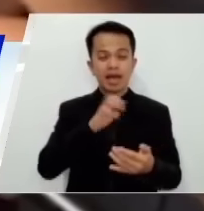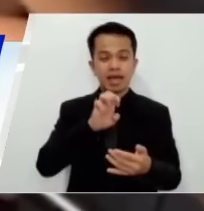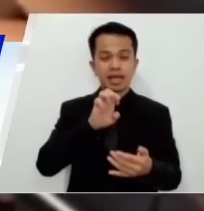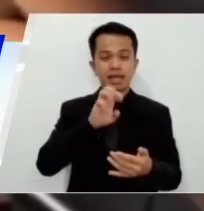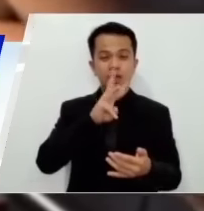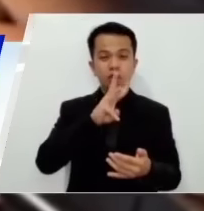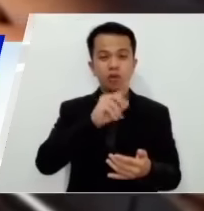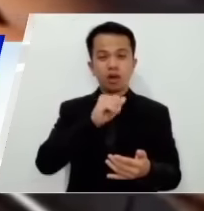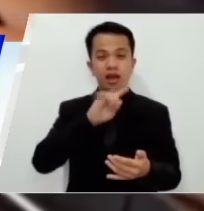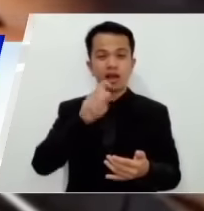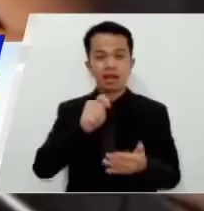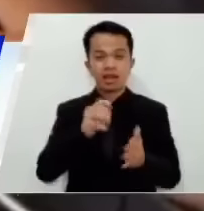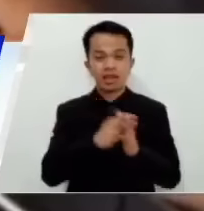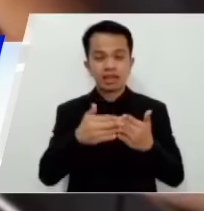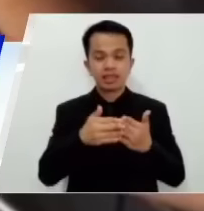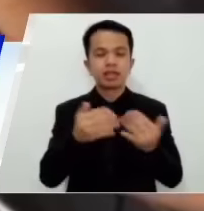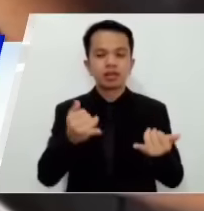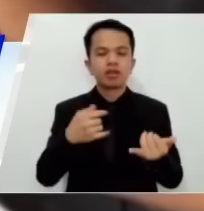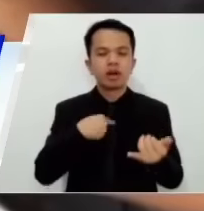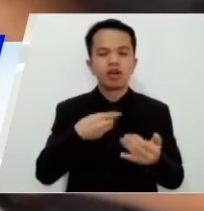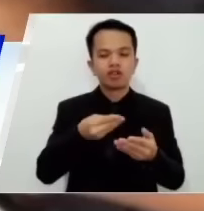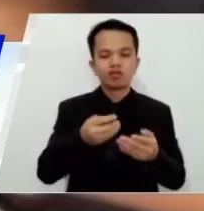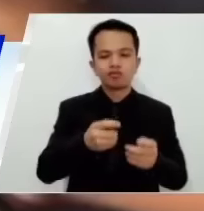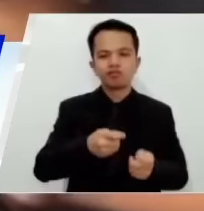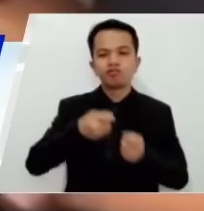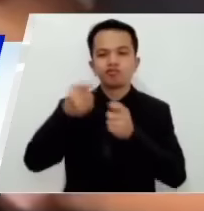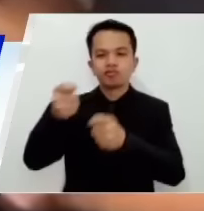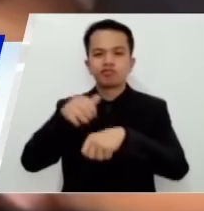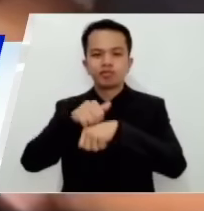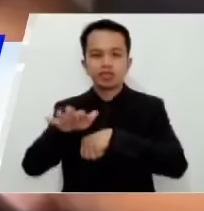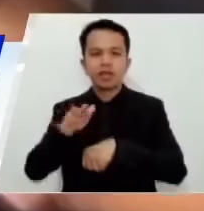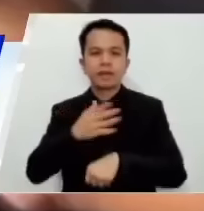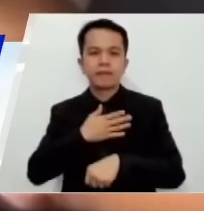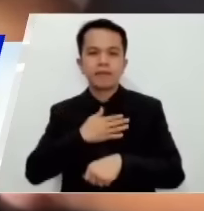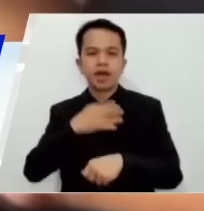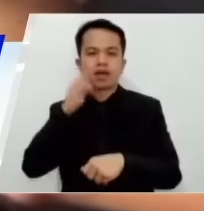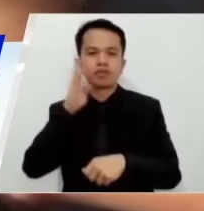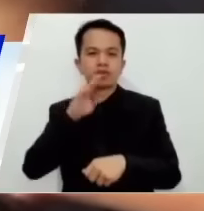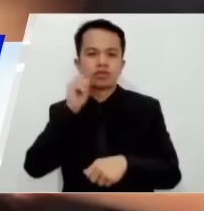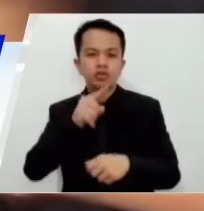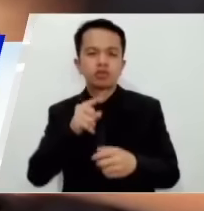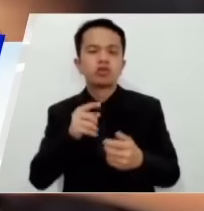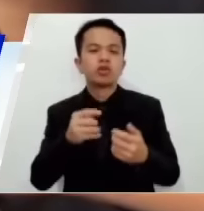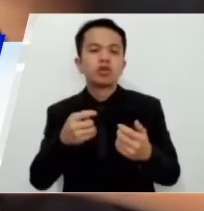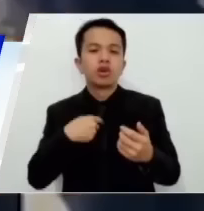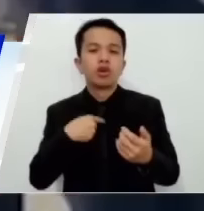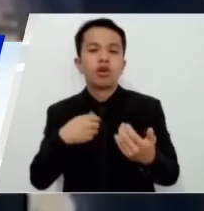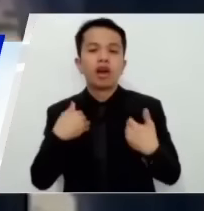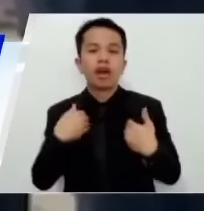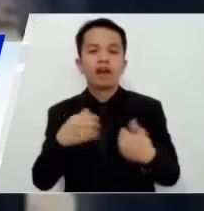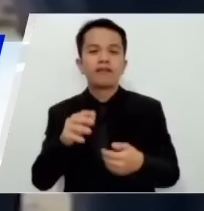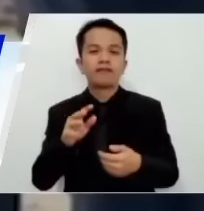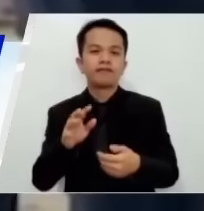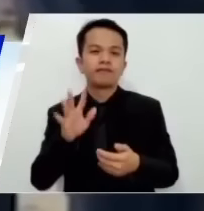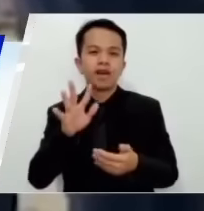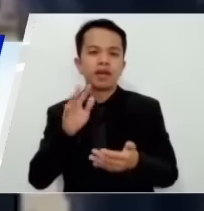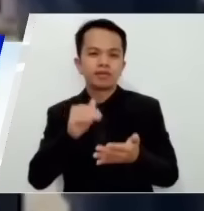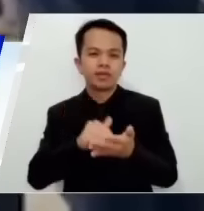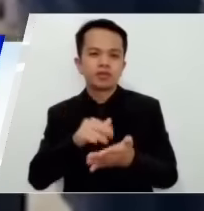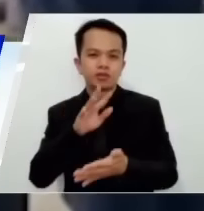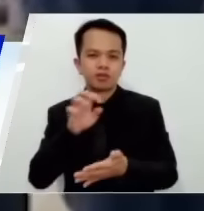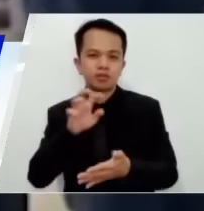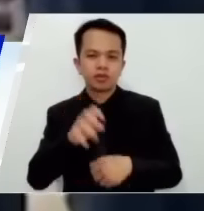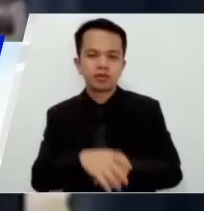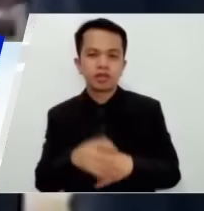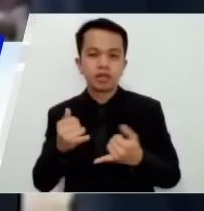trinansfer ko kaagad yung pera ko Sinend ko kaagad sa kapatid ko nag-iwan ako ng 2,800 ang karanasan pinos